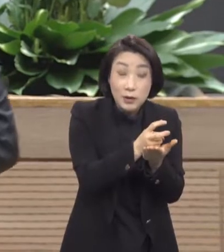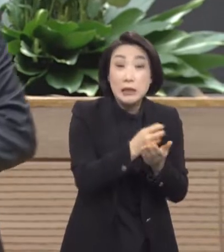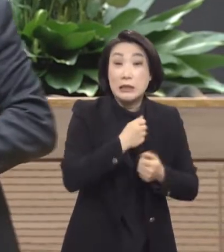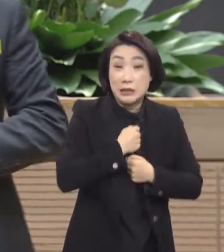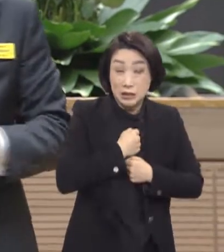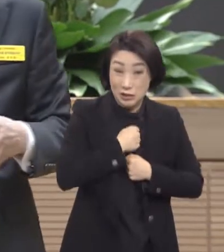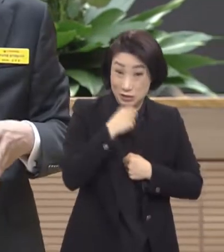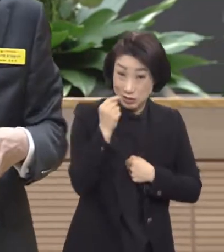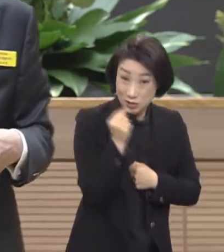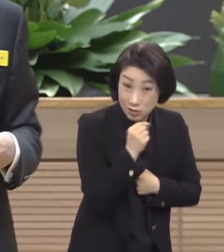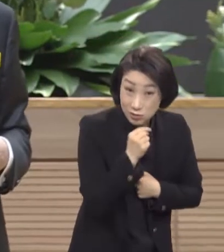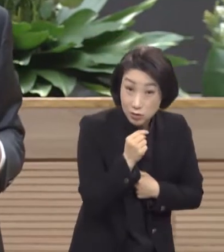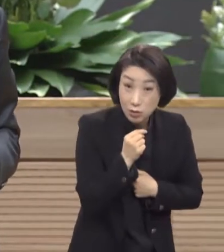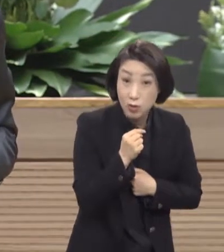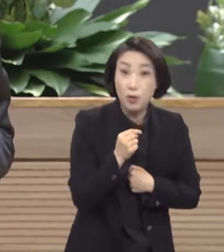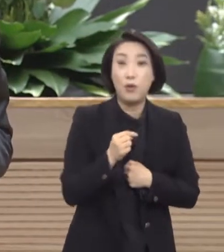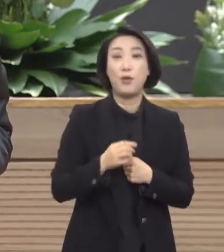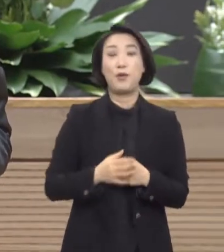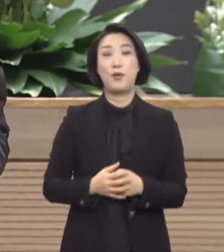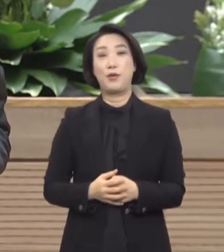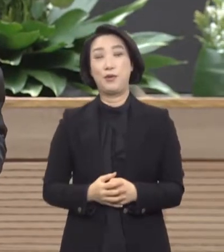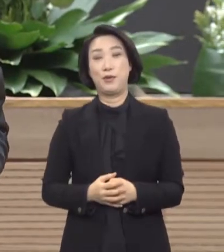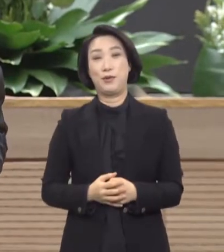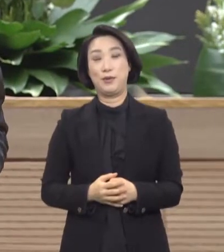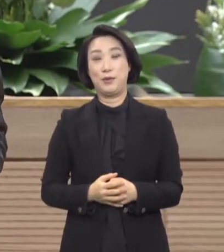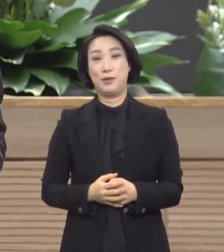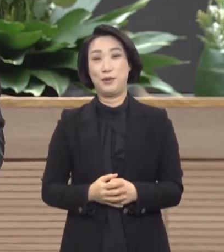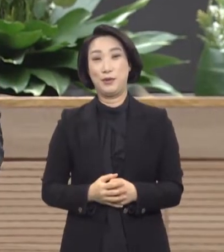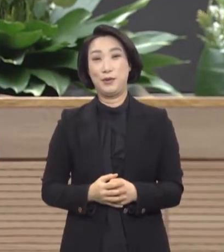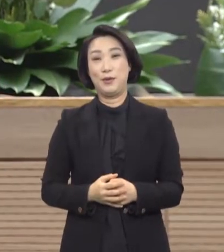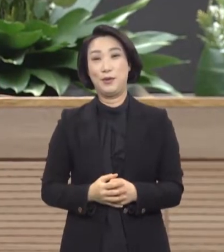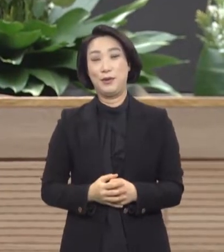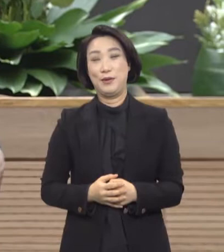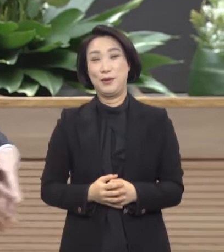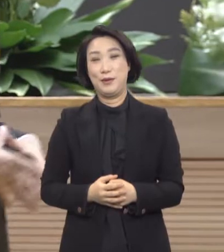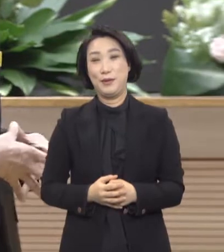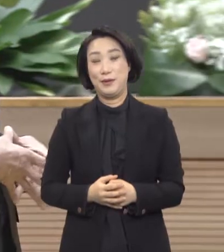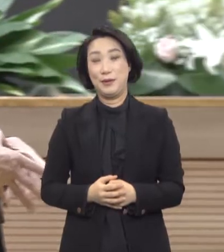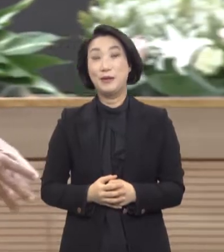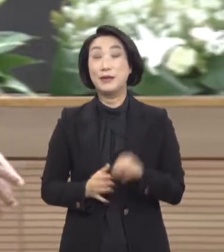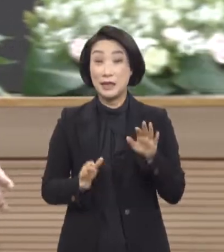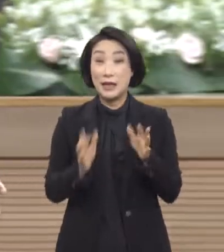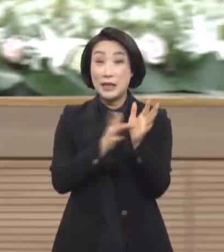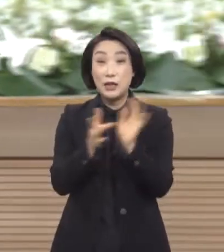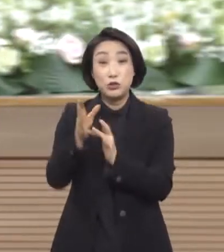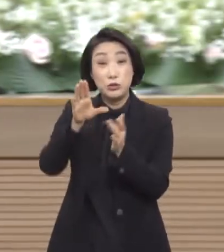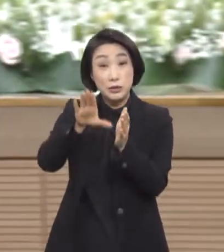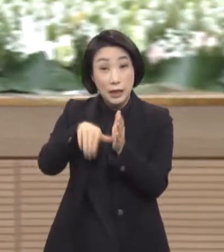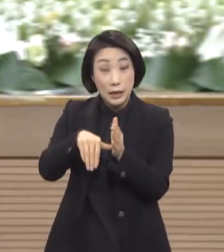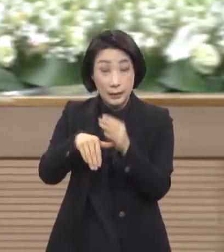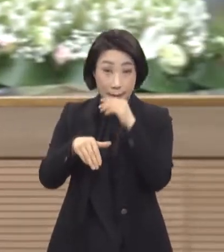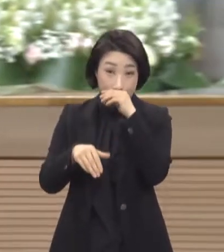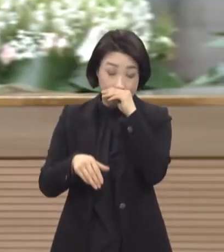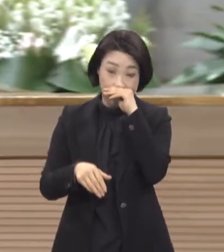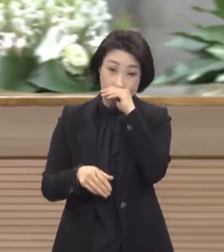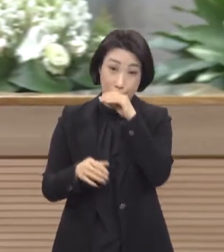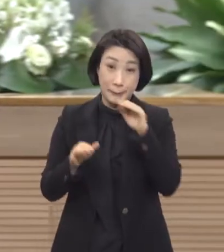철저하게 그들은 진짜 지키는 사람들이요. 그래서 예수님 시대에